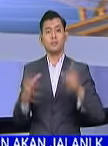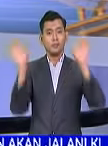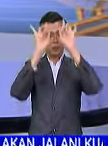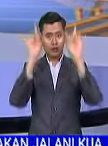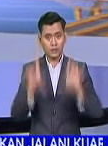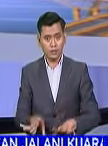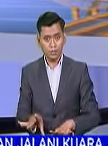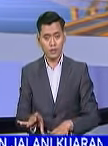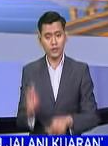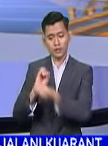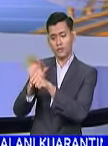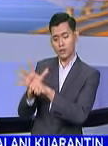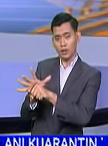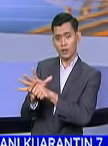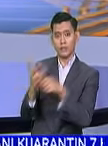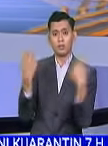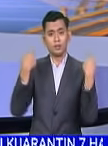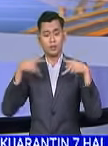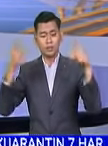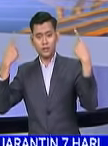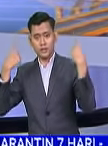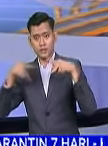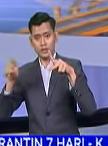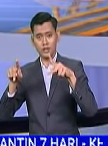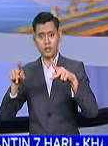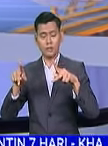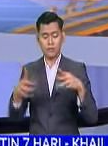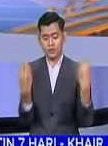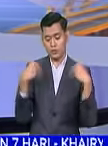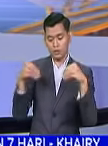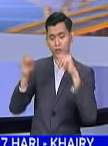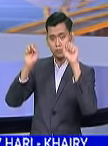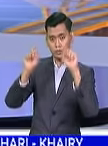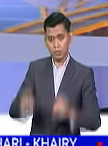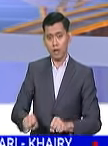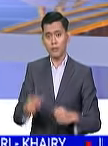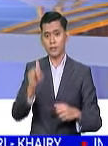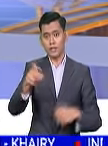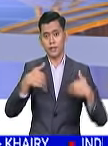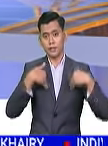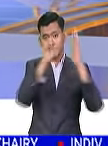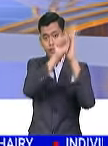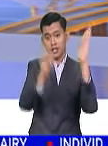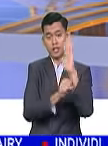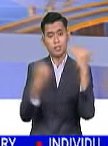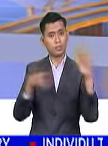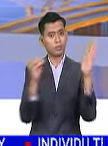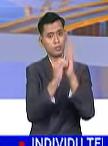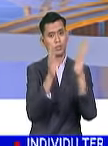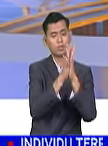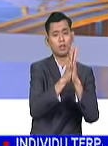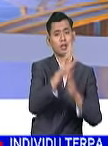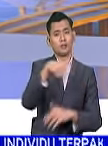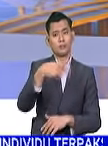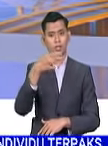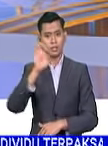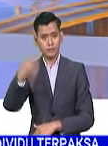di kedai-kedai runcit dan pasar raya. Bagaimanapun, perjualan itu disertai syarat-syarat yang akan ditetapkan